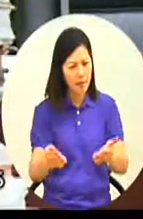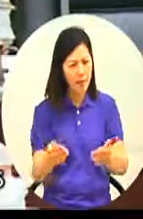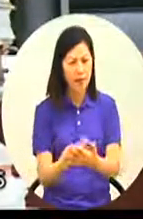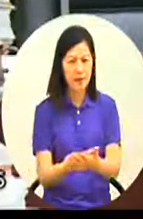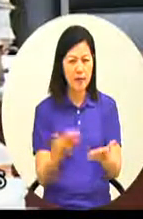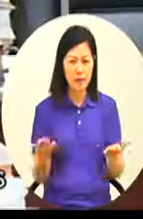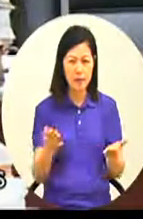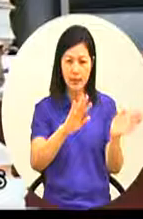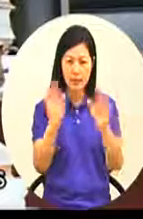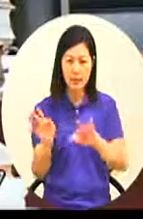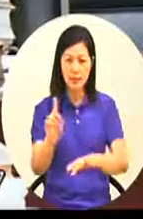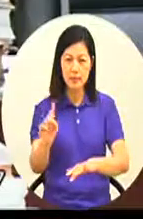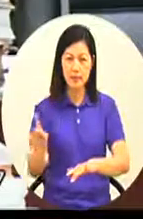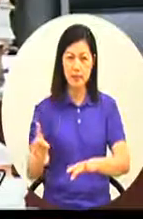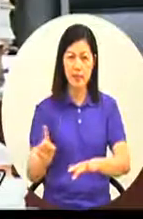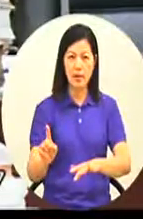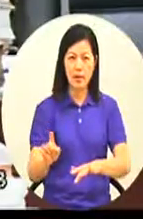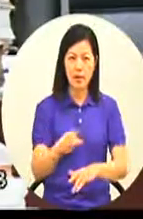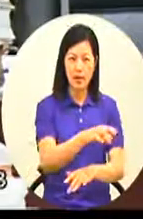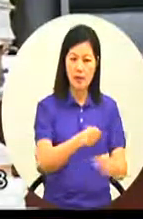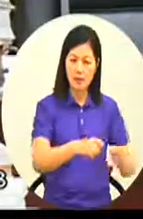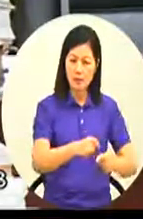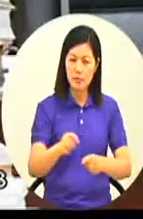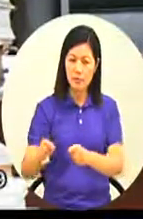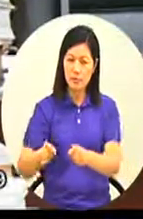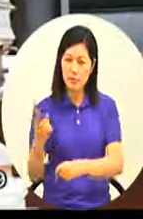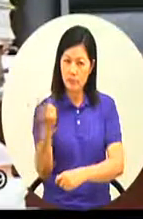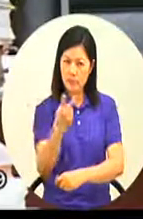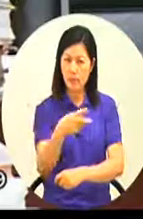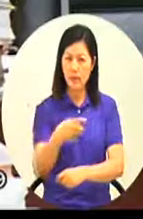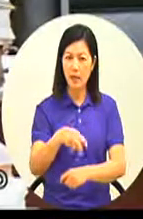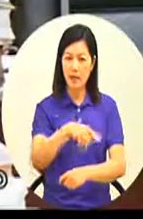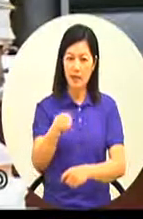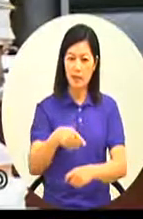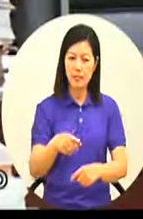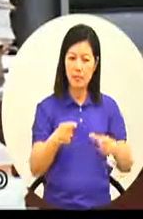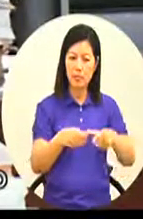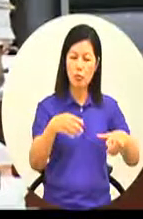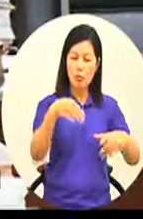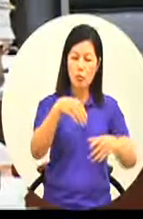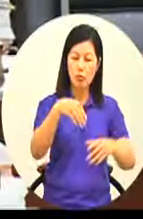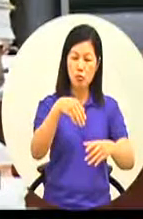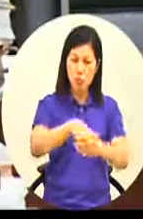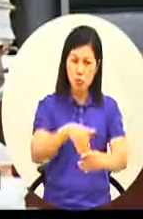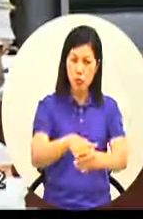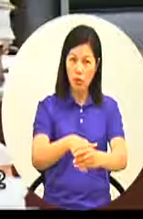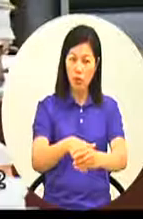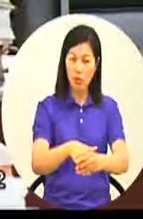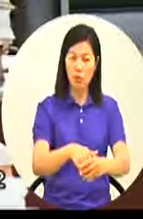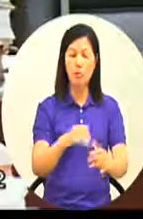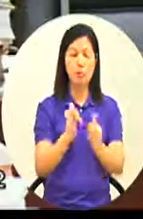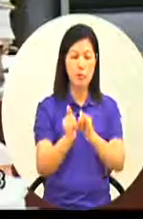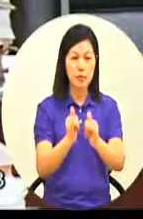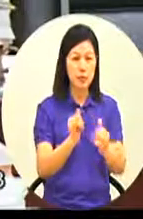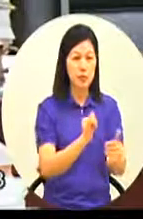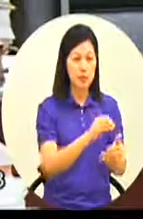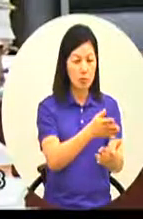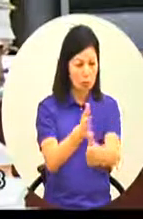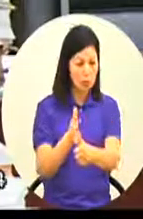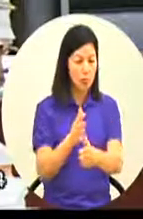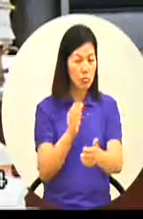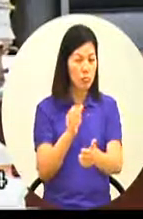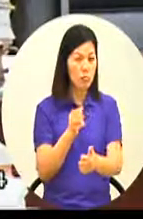方案，那看要去前进去的人哦，里面去办个公投，哦，或我们办一个民调，啊，这个民调的方法，我不管怎样